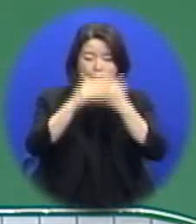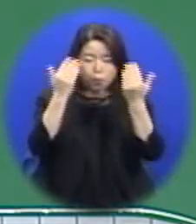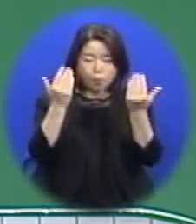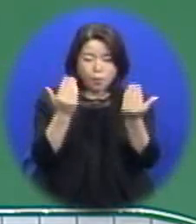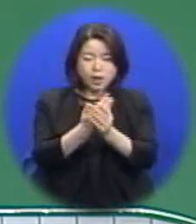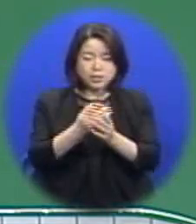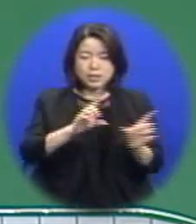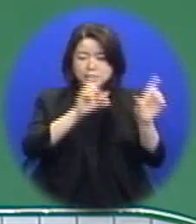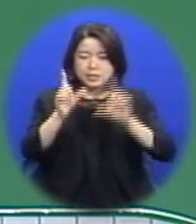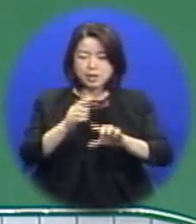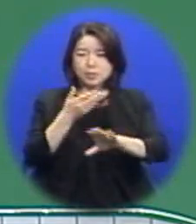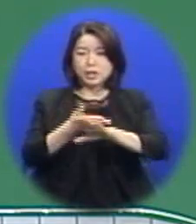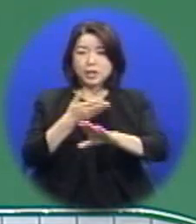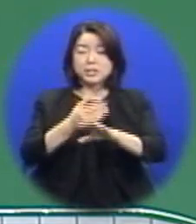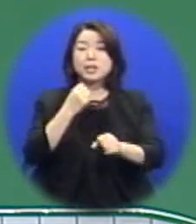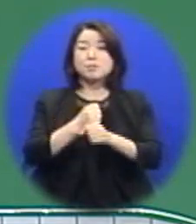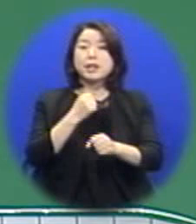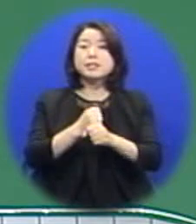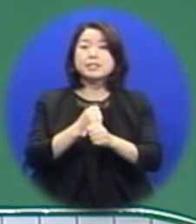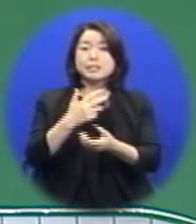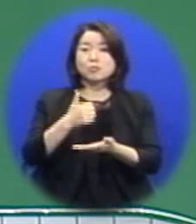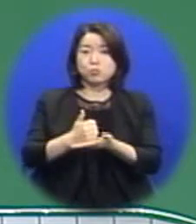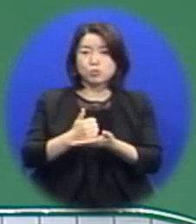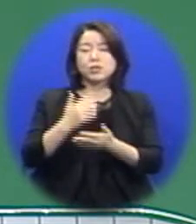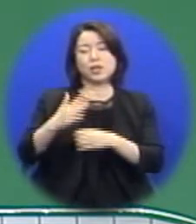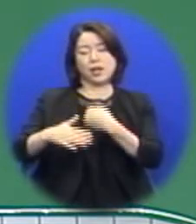달라지게 만드시는 분이 하나님이세요.